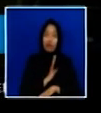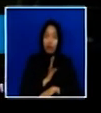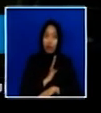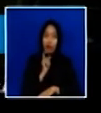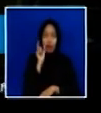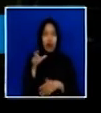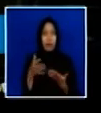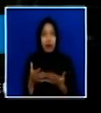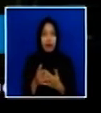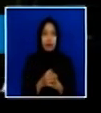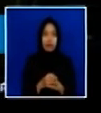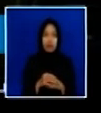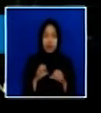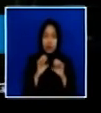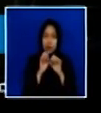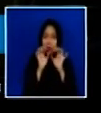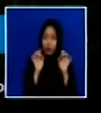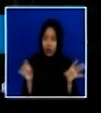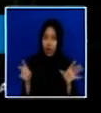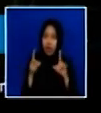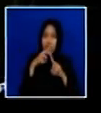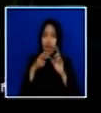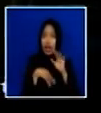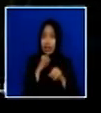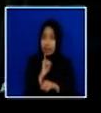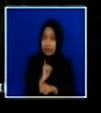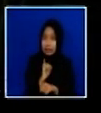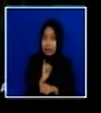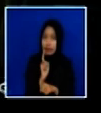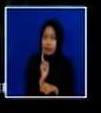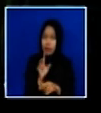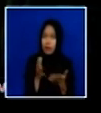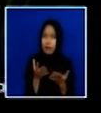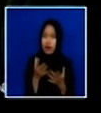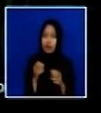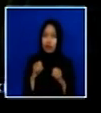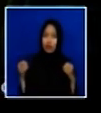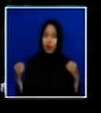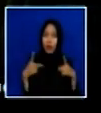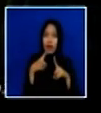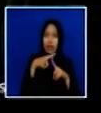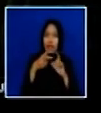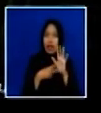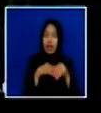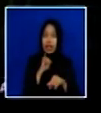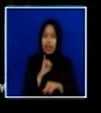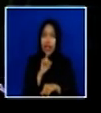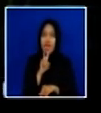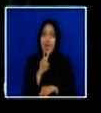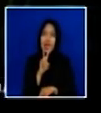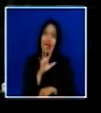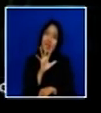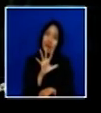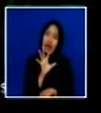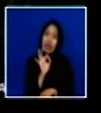pengganda komponen utama yaitu TNI karena jumlah TNI kan hanya 500.000 orang